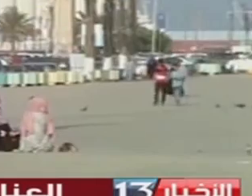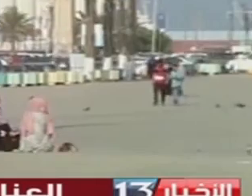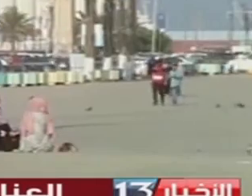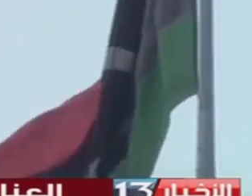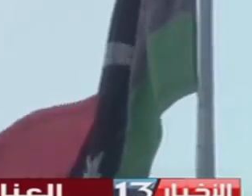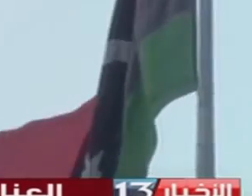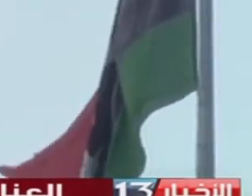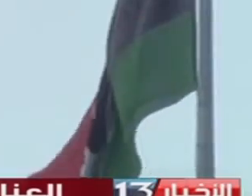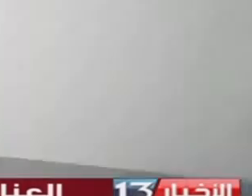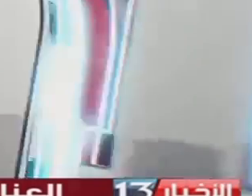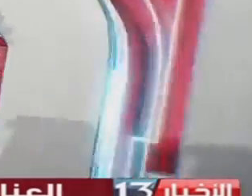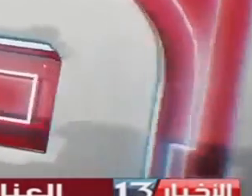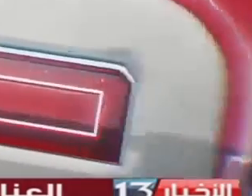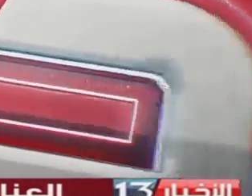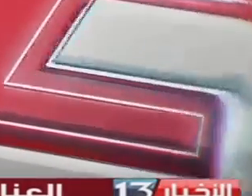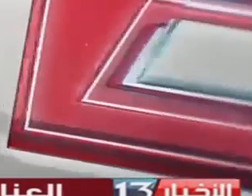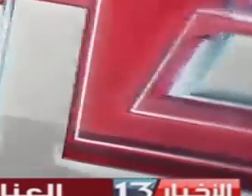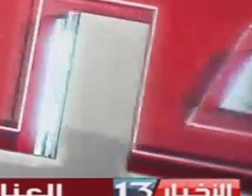في